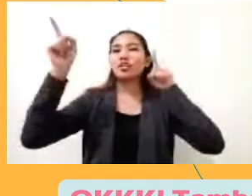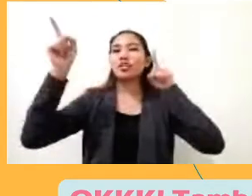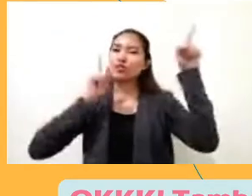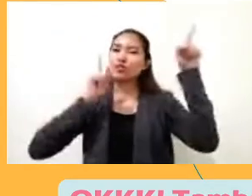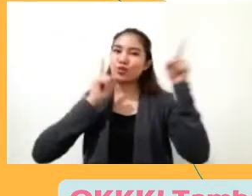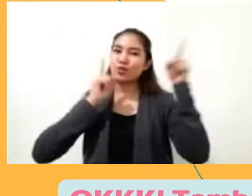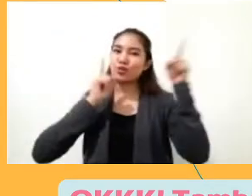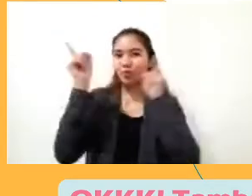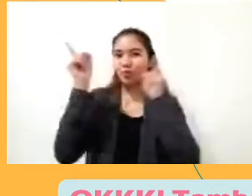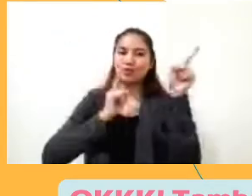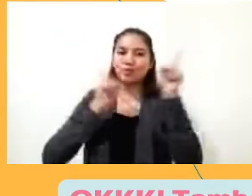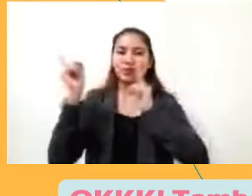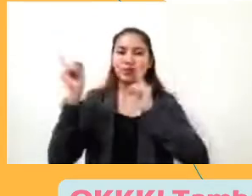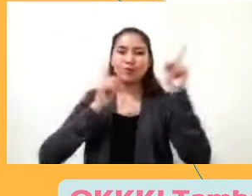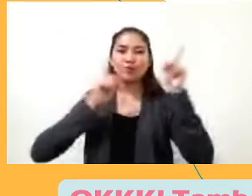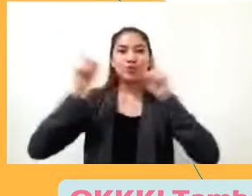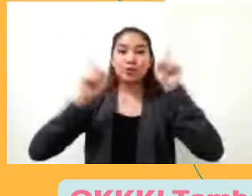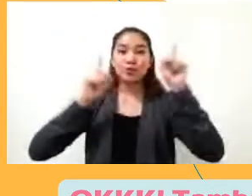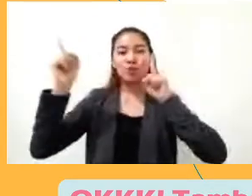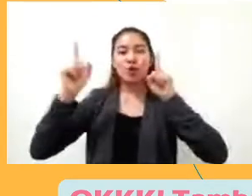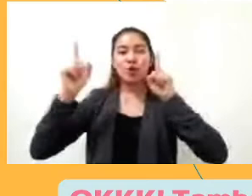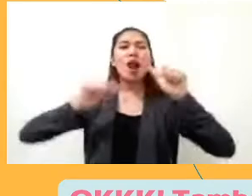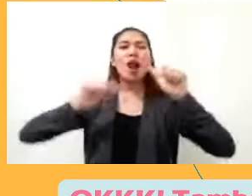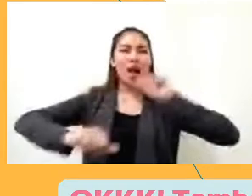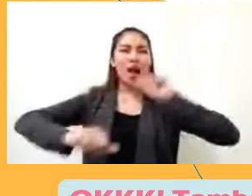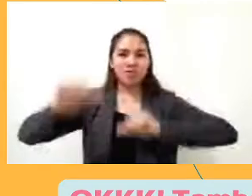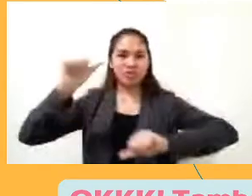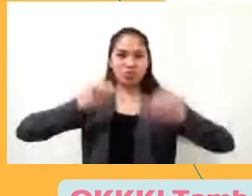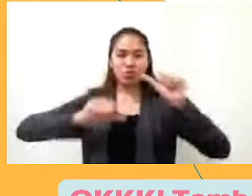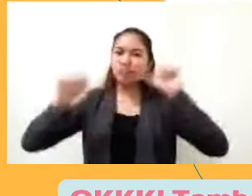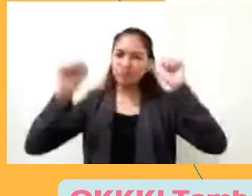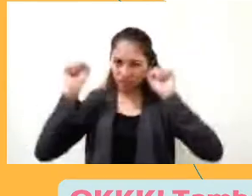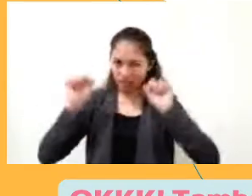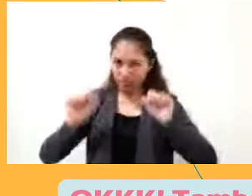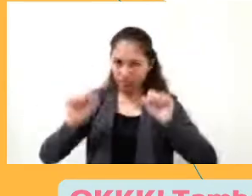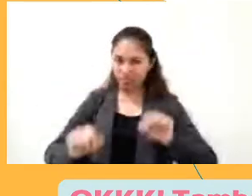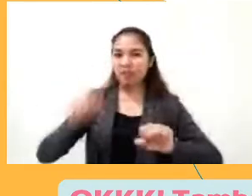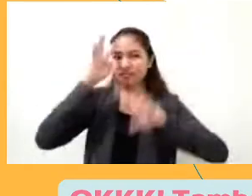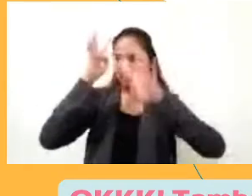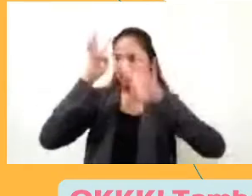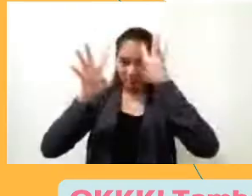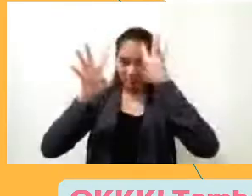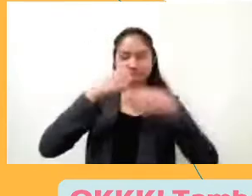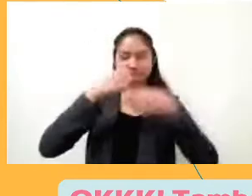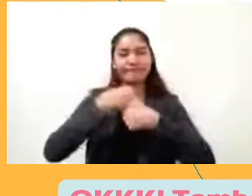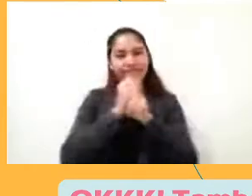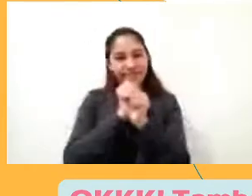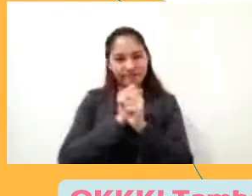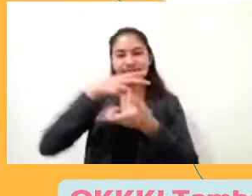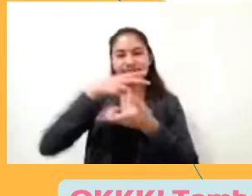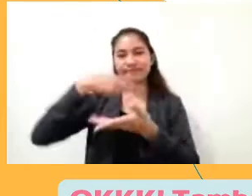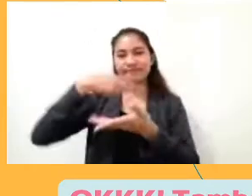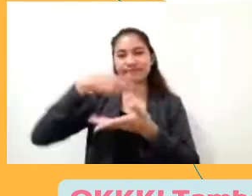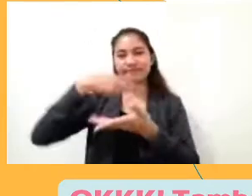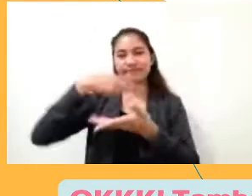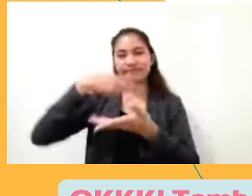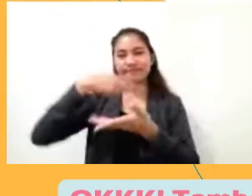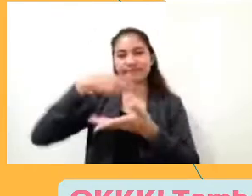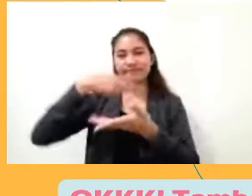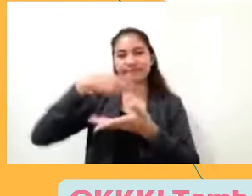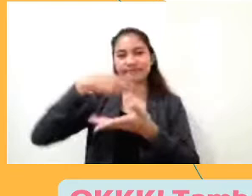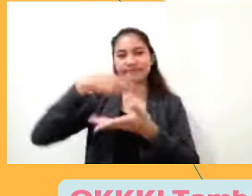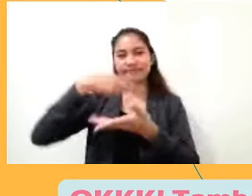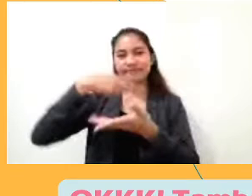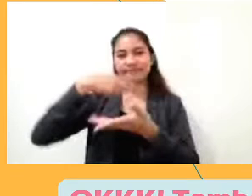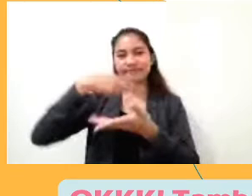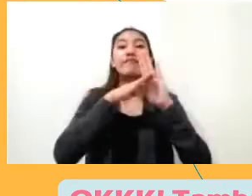gestures or actions. Okay, yung mga normal na actions. Tapos, i-develop lang natin ito.